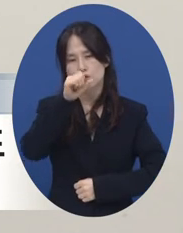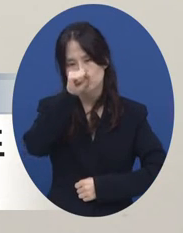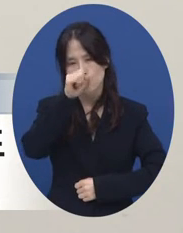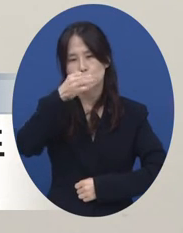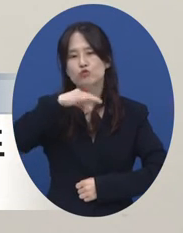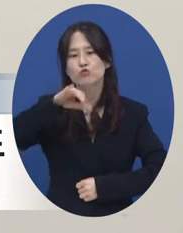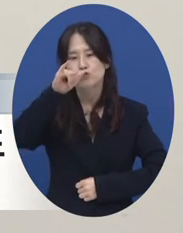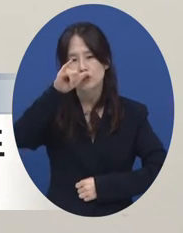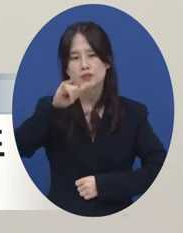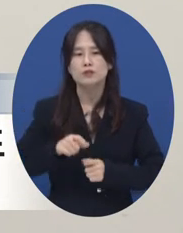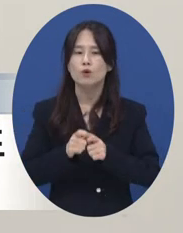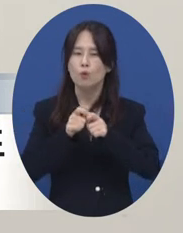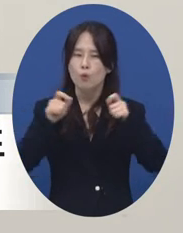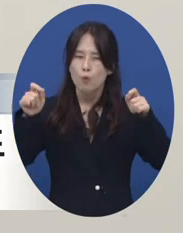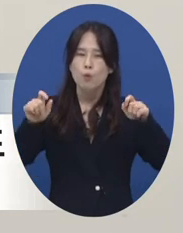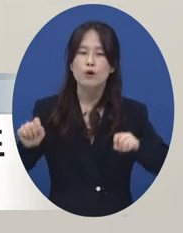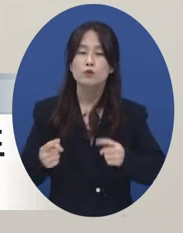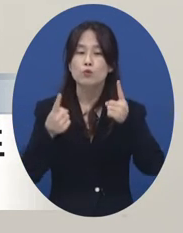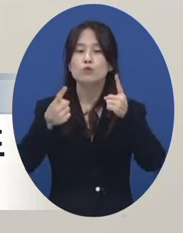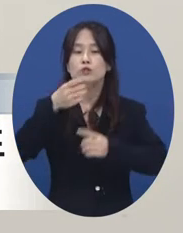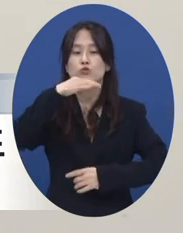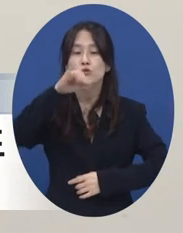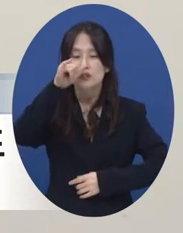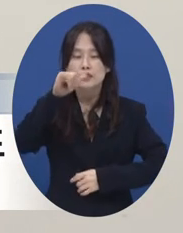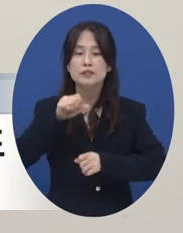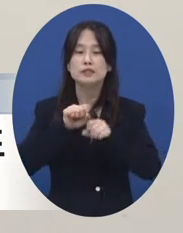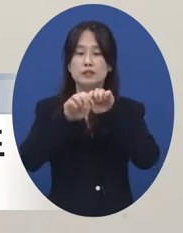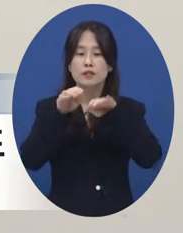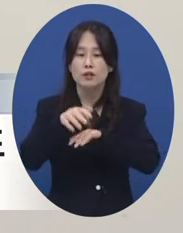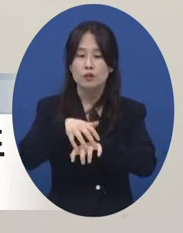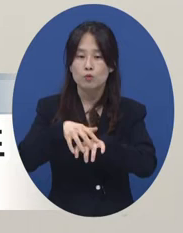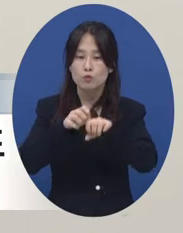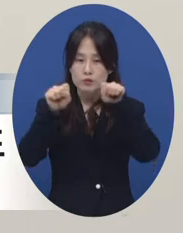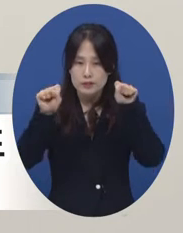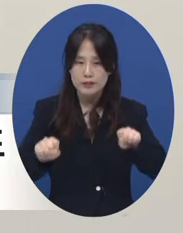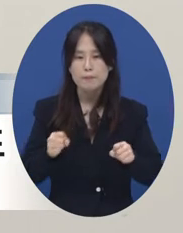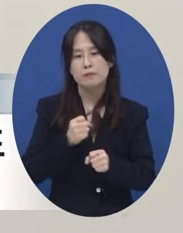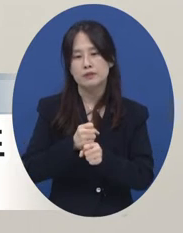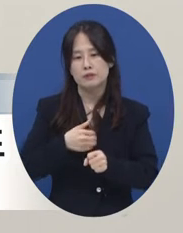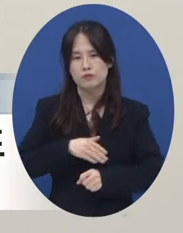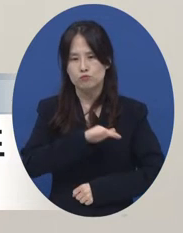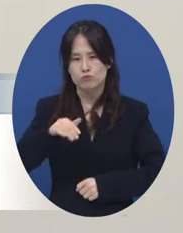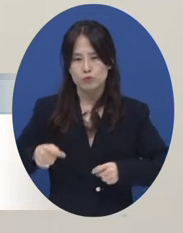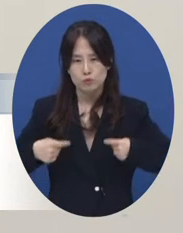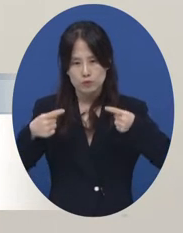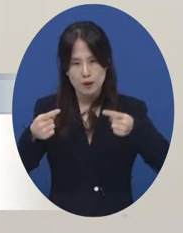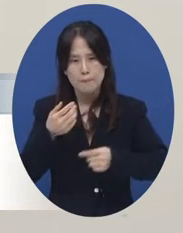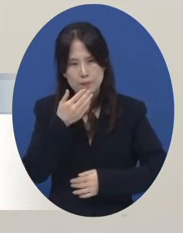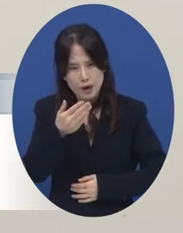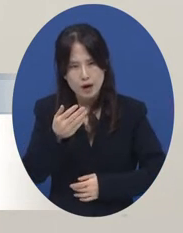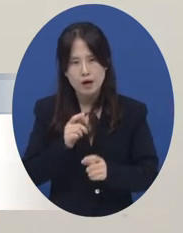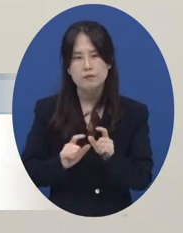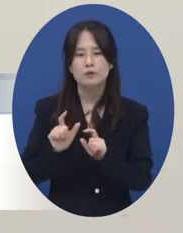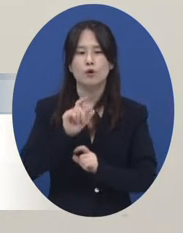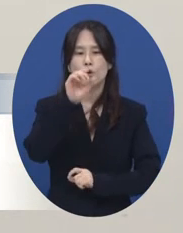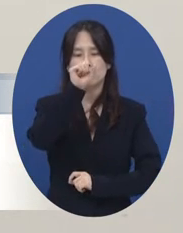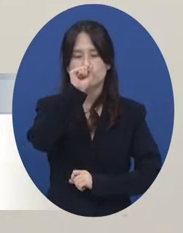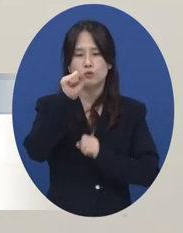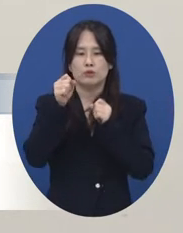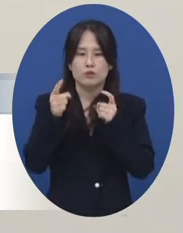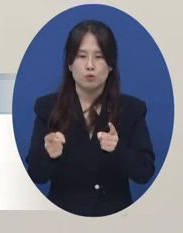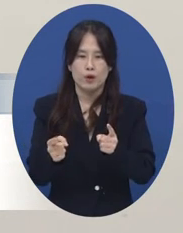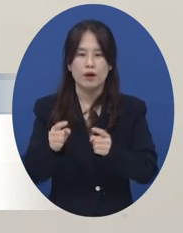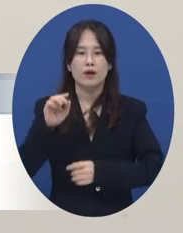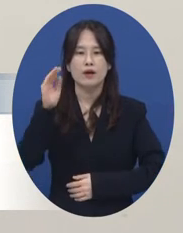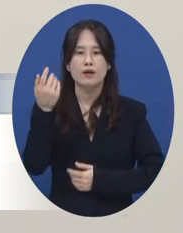있는 장기적으로 상생할 수 있는 구조를 만드는데 제가 동참 아들 수 있다고 하면 또 좋은 어 교외